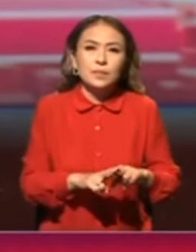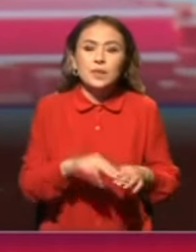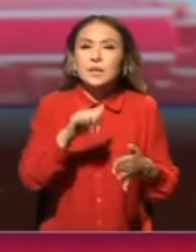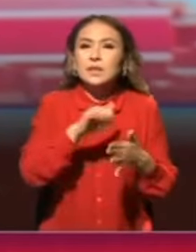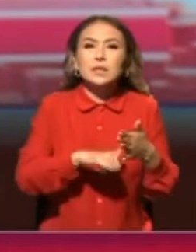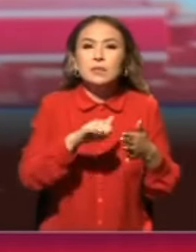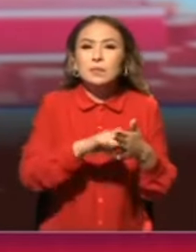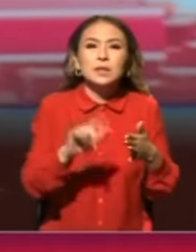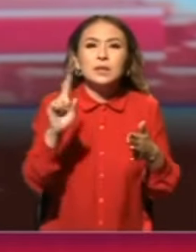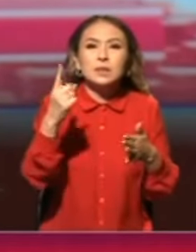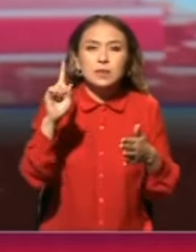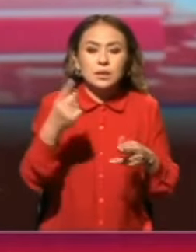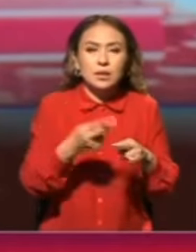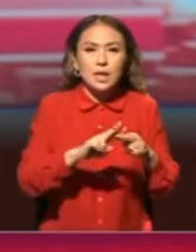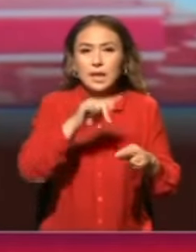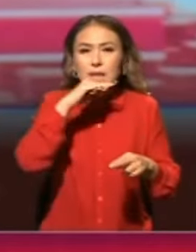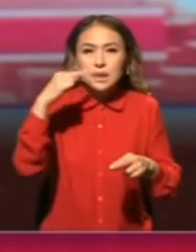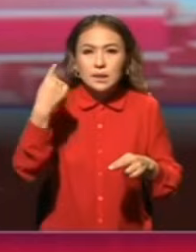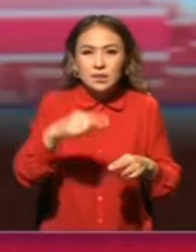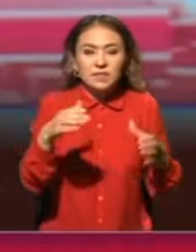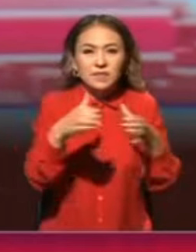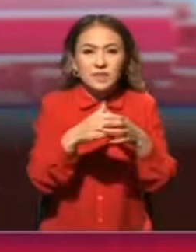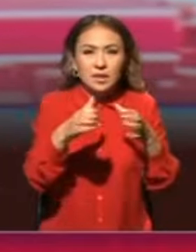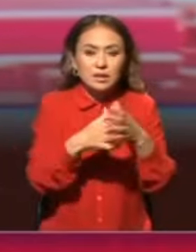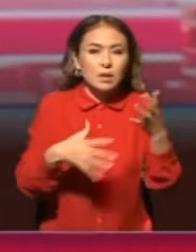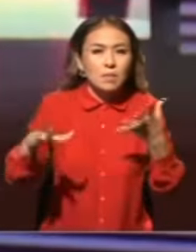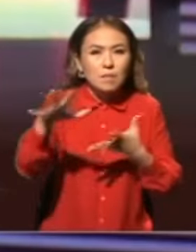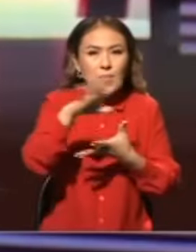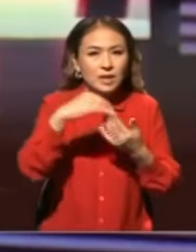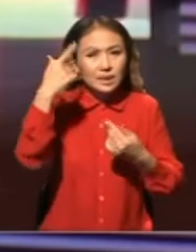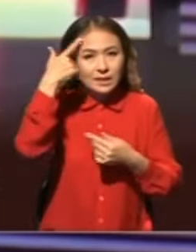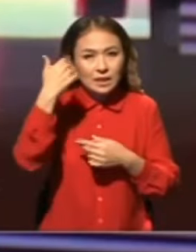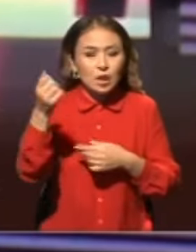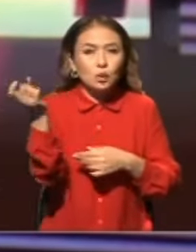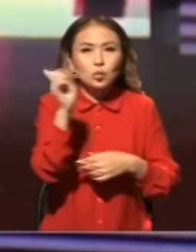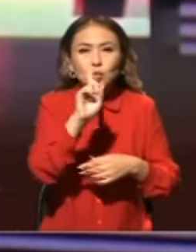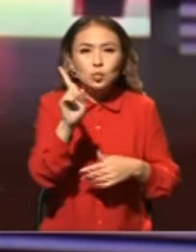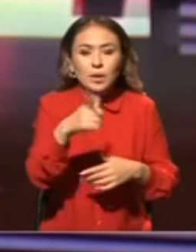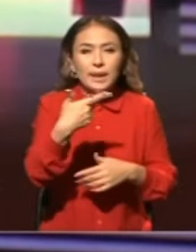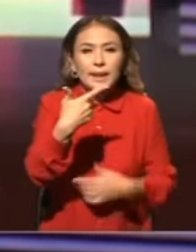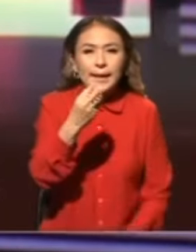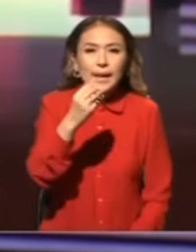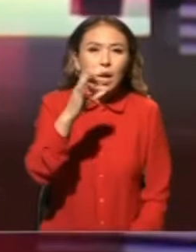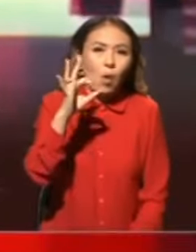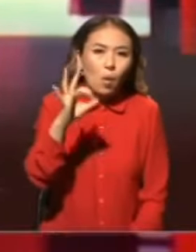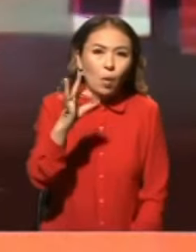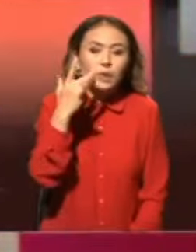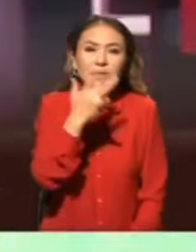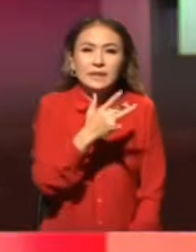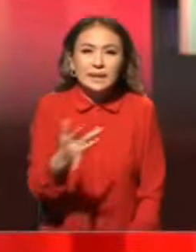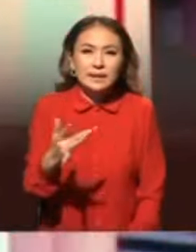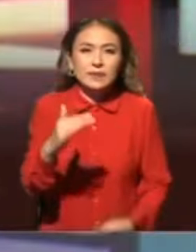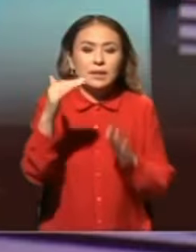себебі неде? Себебі Ресей Федерациясы, біріншіден барлықтарыңызға белгілі, қазіргі геосаяси жағдайға